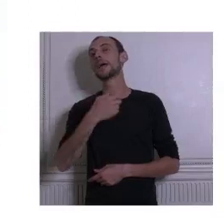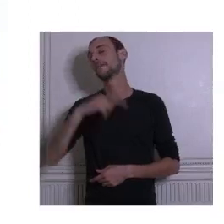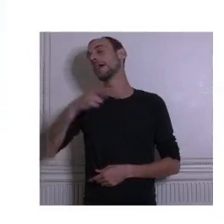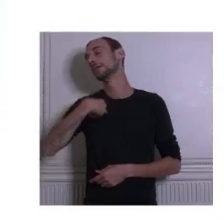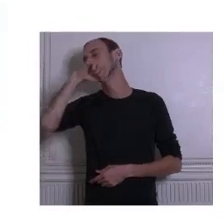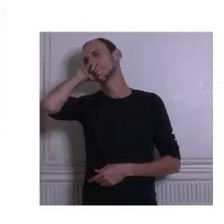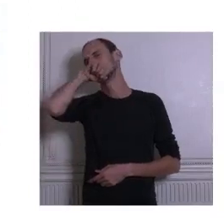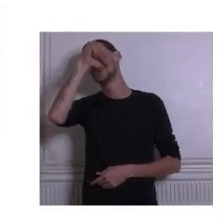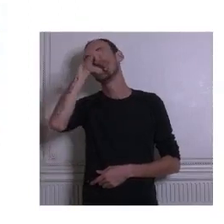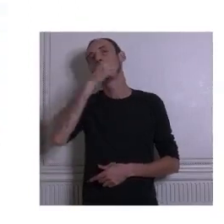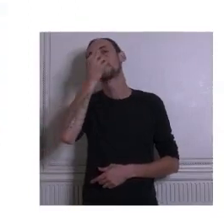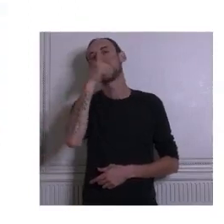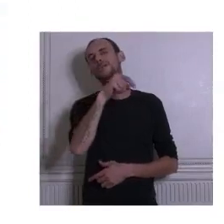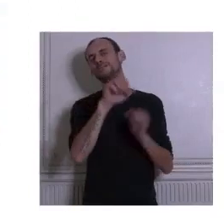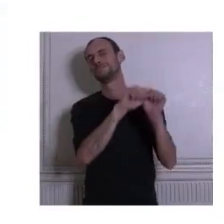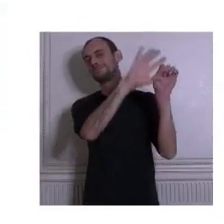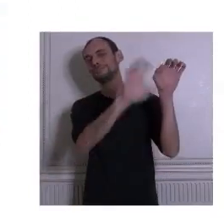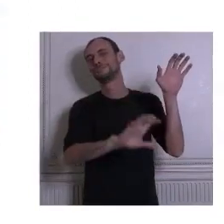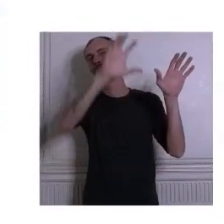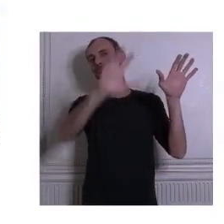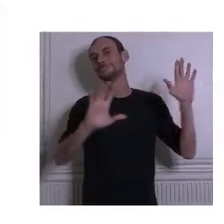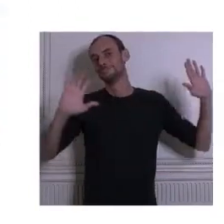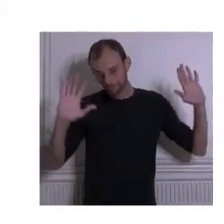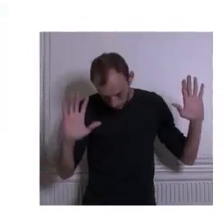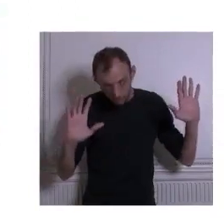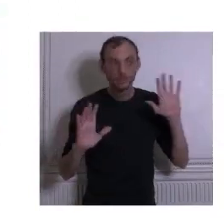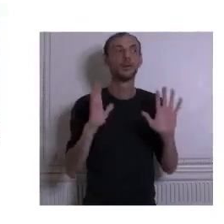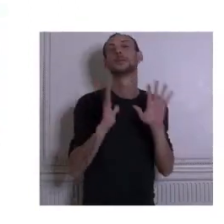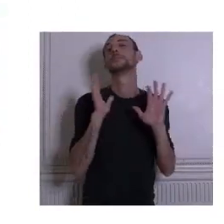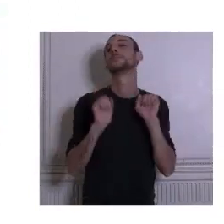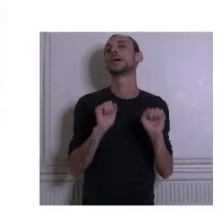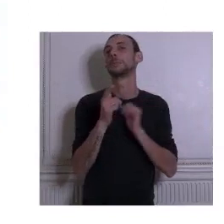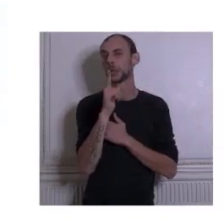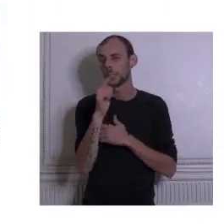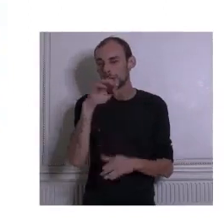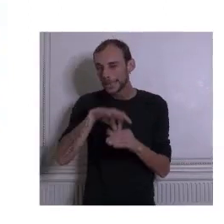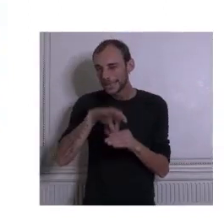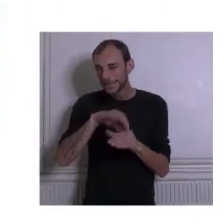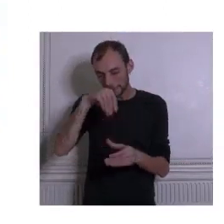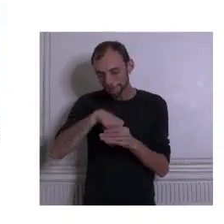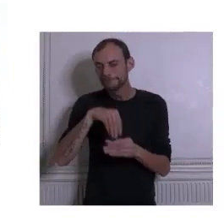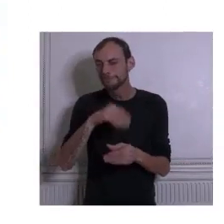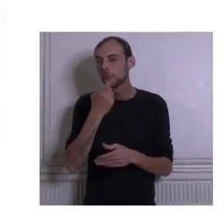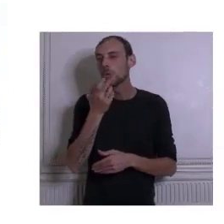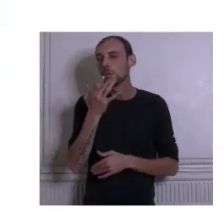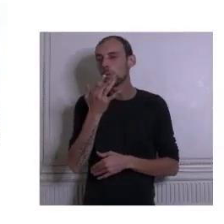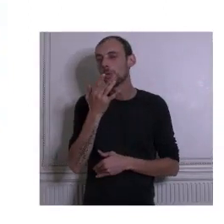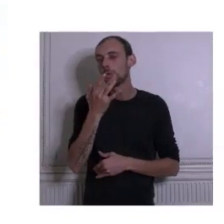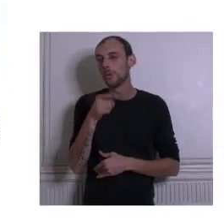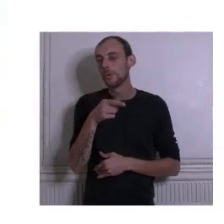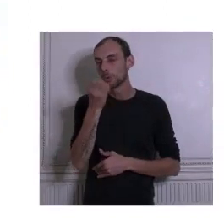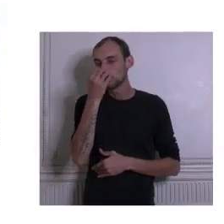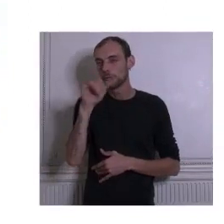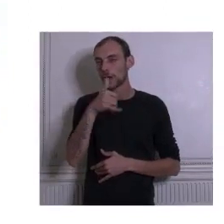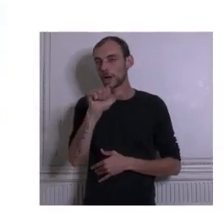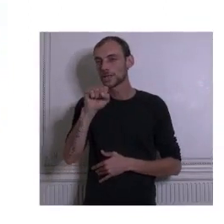encablures. Ça a été demandé depuis très longtemps. On nous a dit, vous allez voir ce que vous allez voir, avec le nouveau pouvoir à la métropole, il y aura un avant, un après.